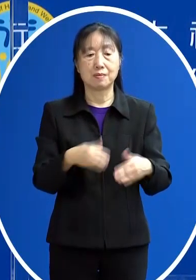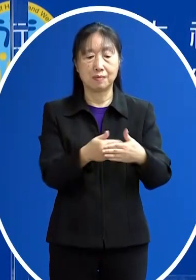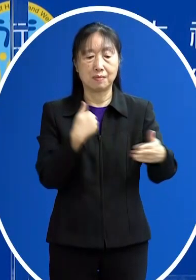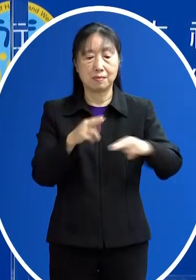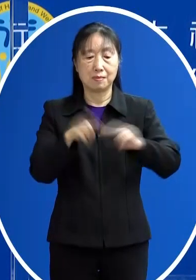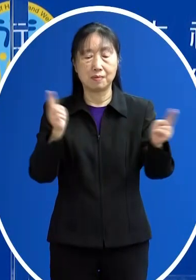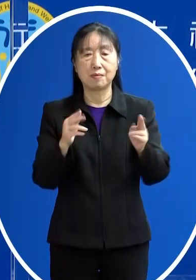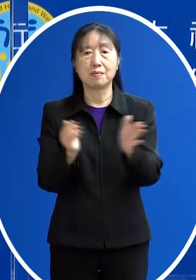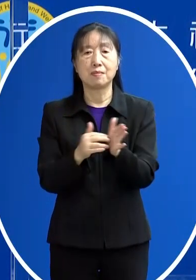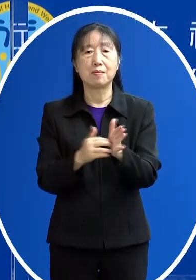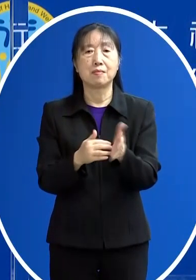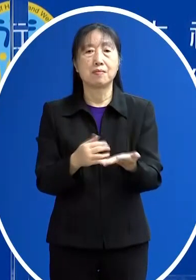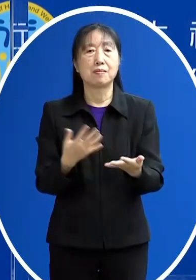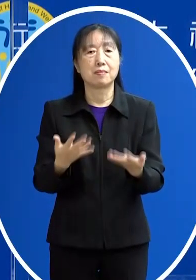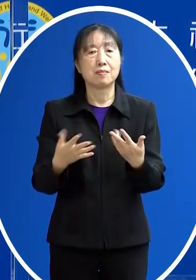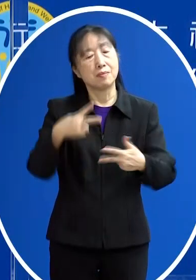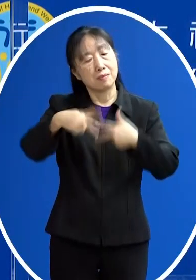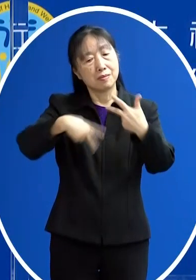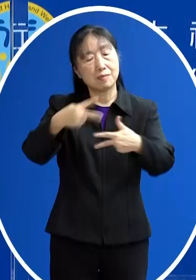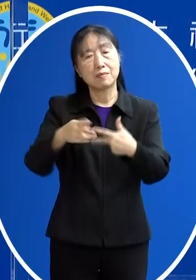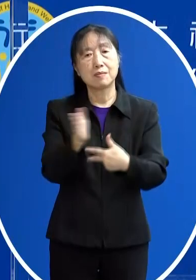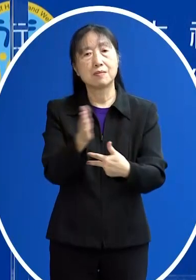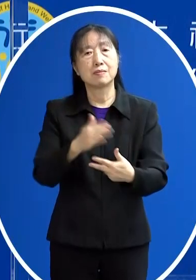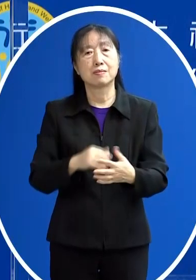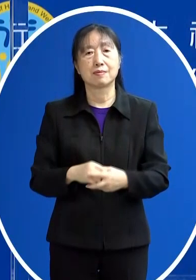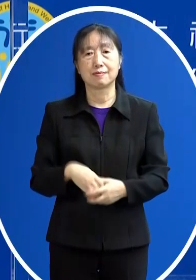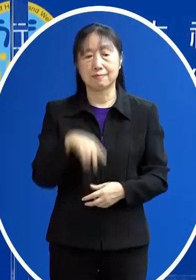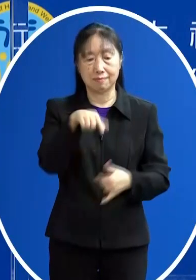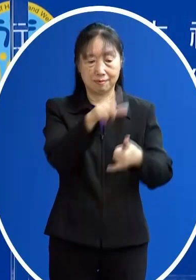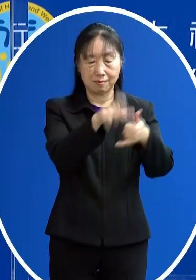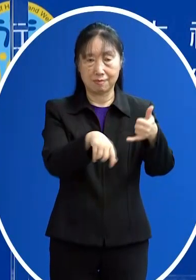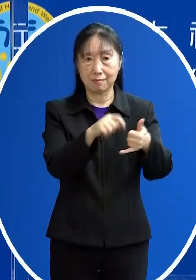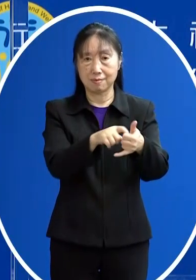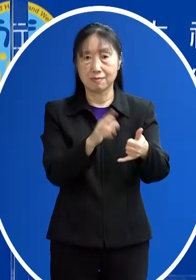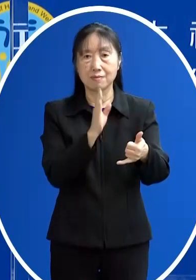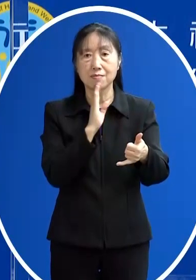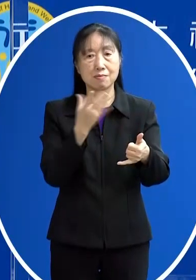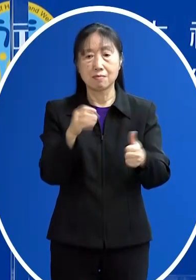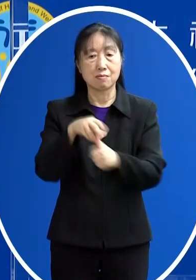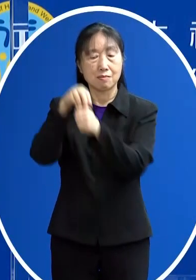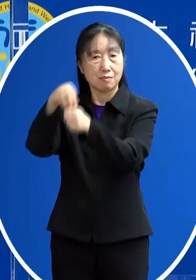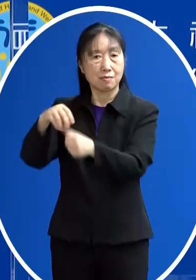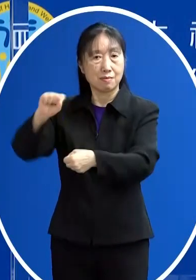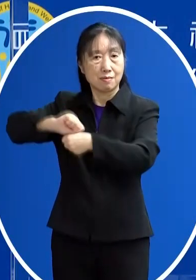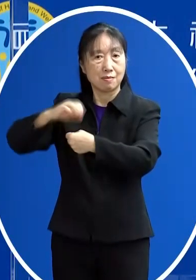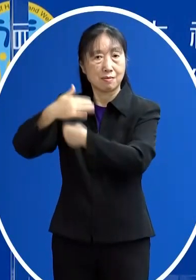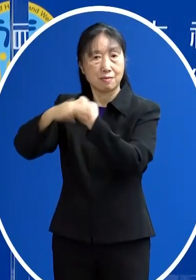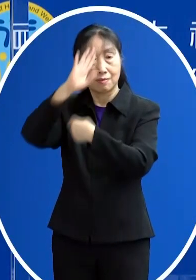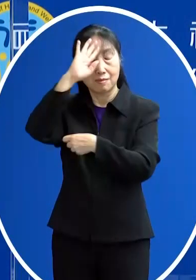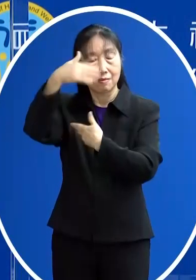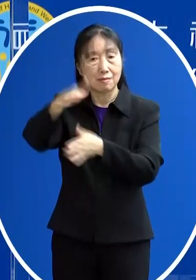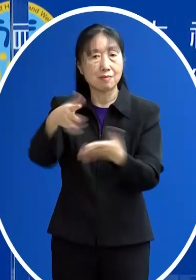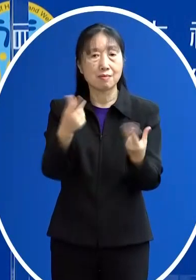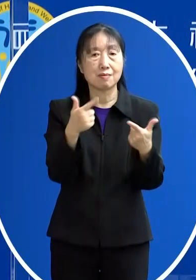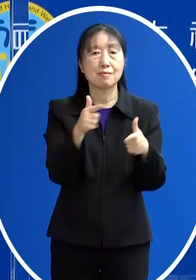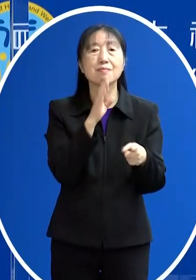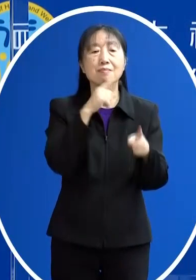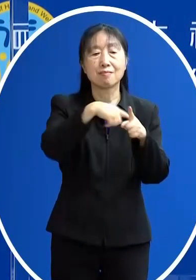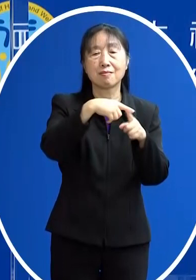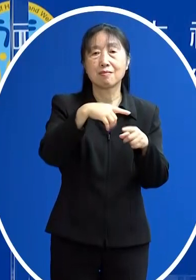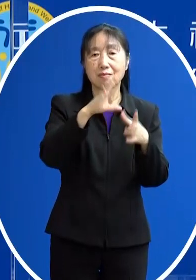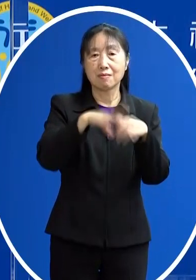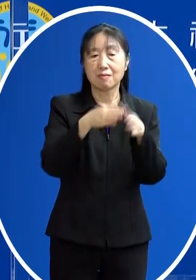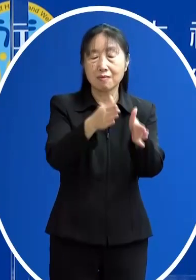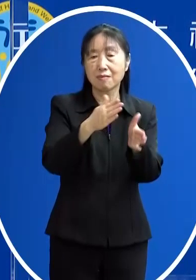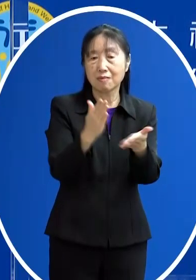院，大概2周的时间。那这个个案是没有住到加护病房去，我们的归类在中重度，是属于中度的这